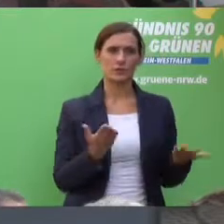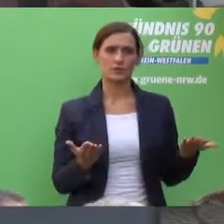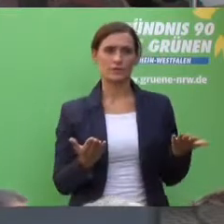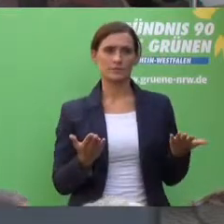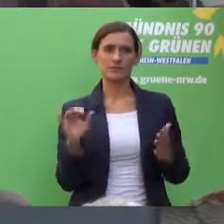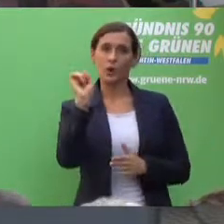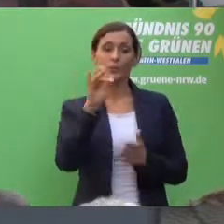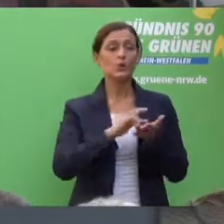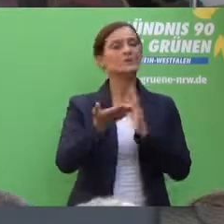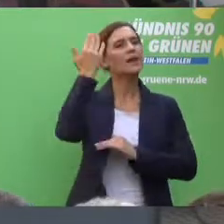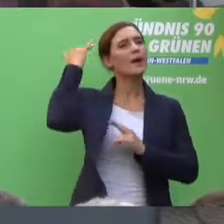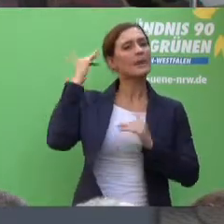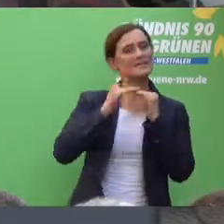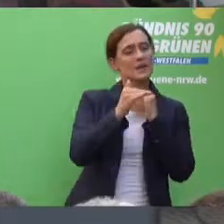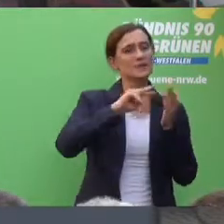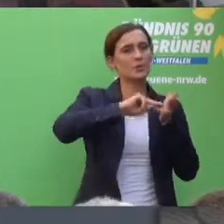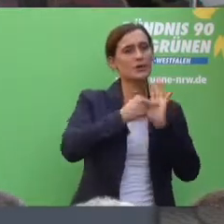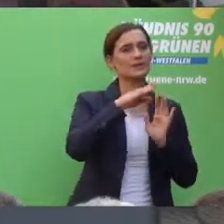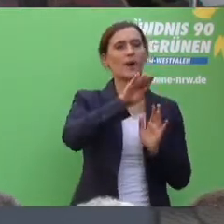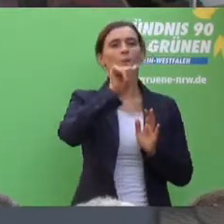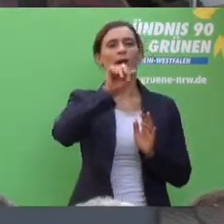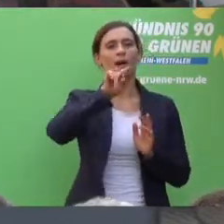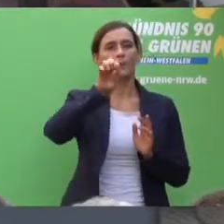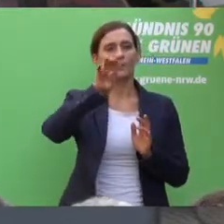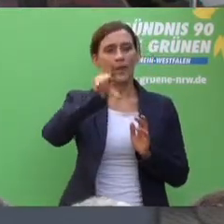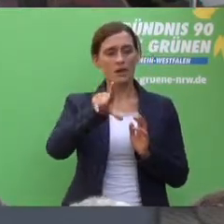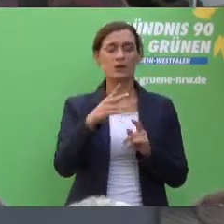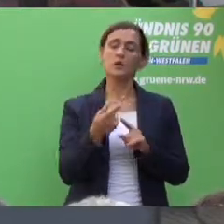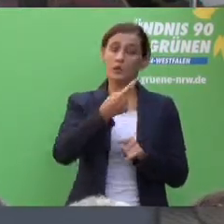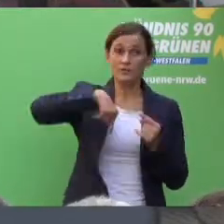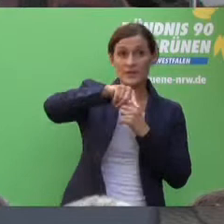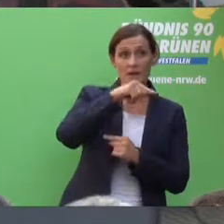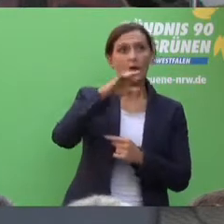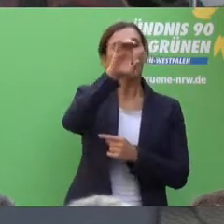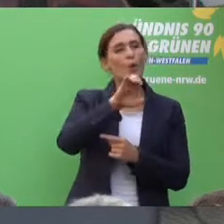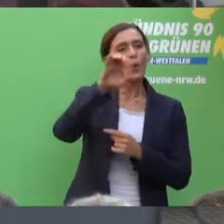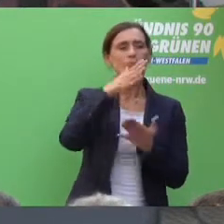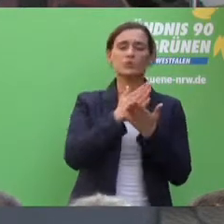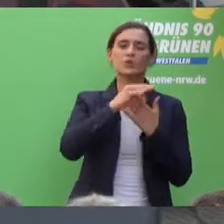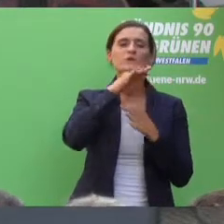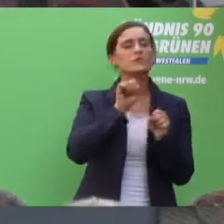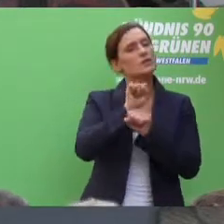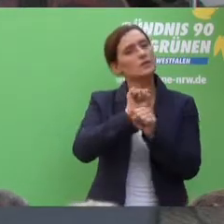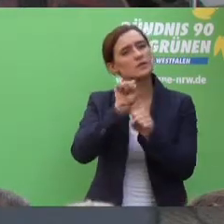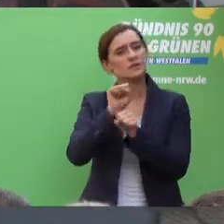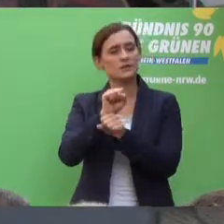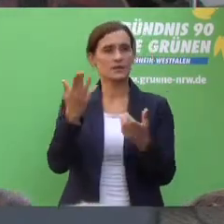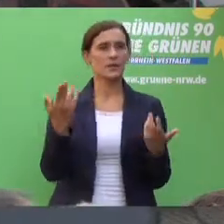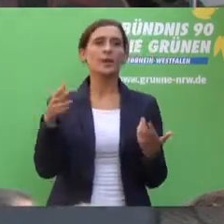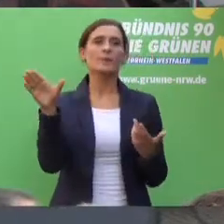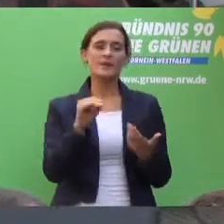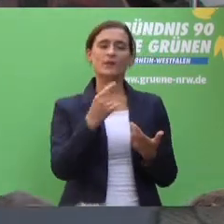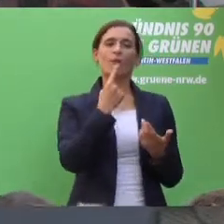Landespolitiker wie damals Bärbel und wir in Europa durchgesetzt, ich sage immer in einer roten,